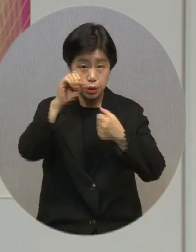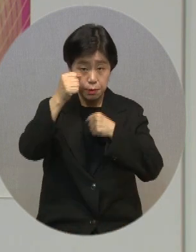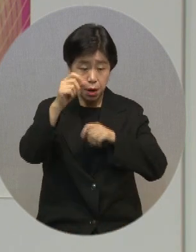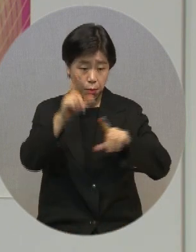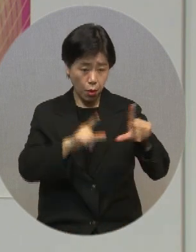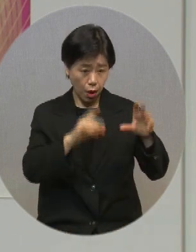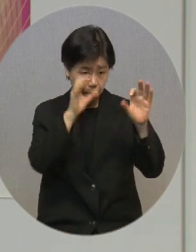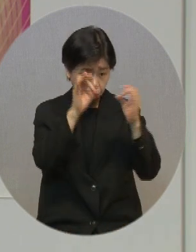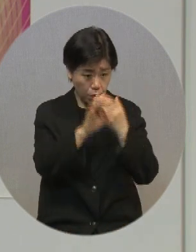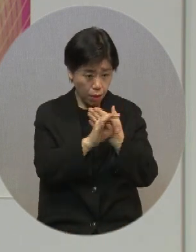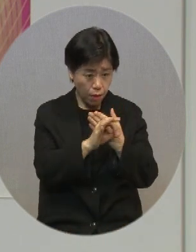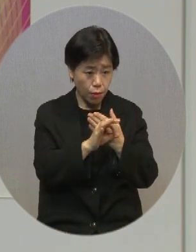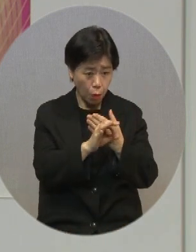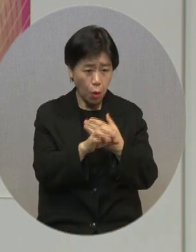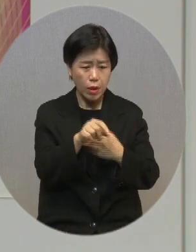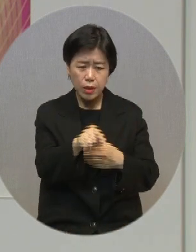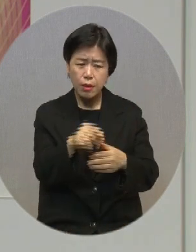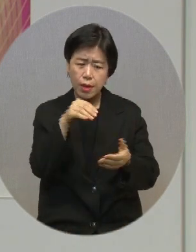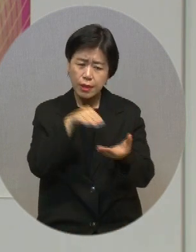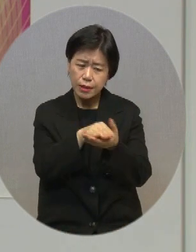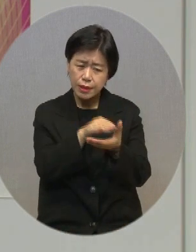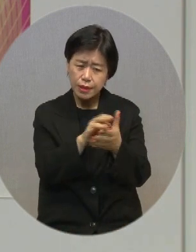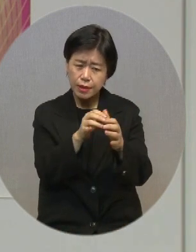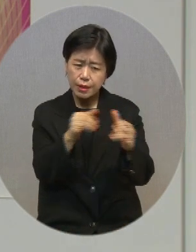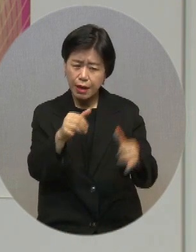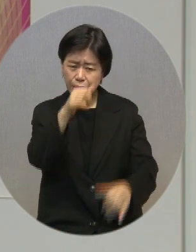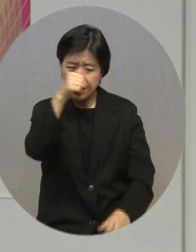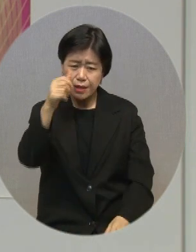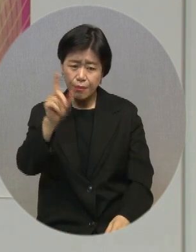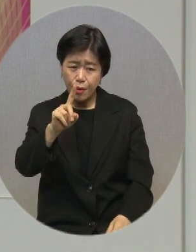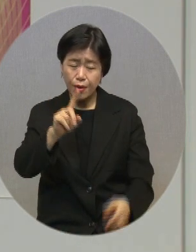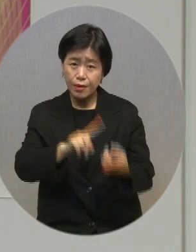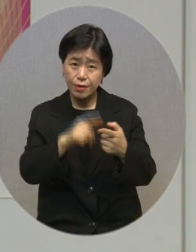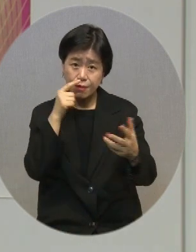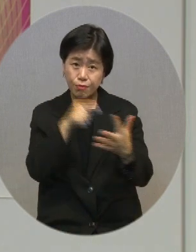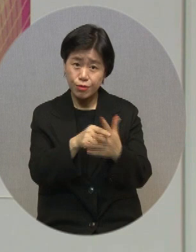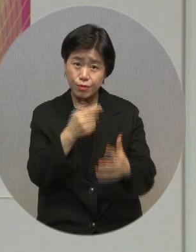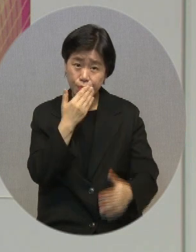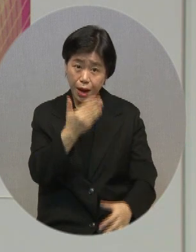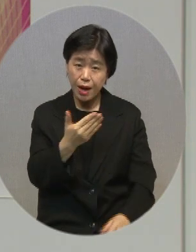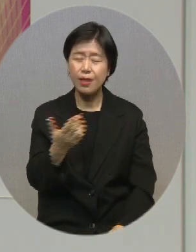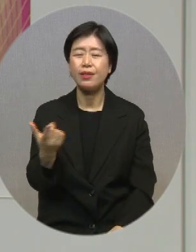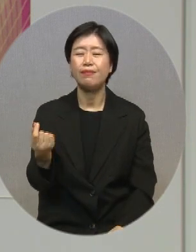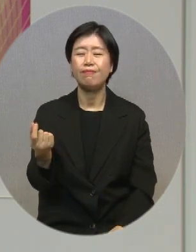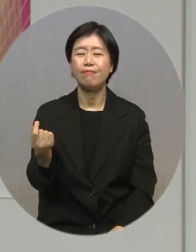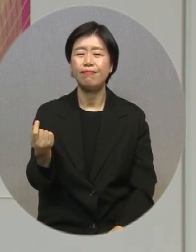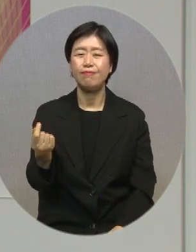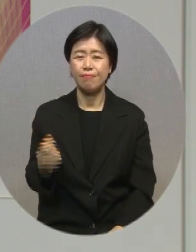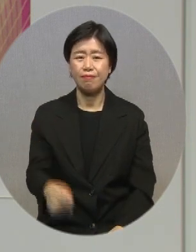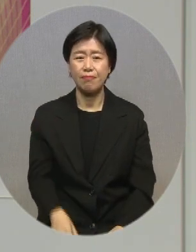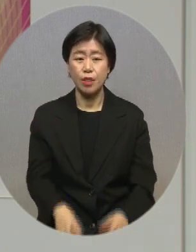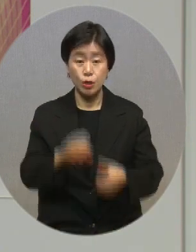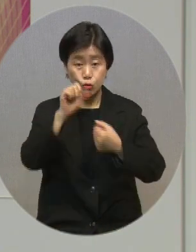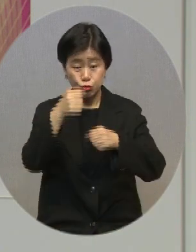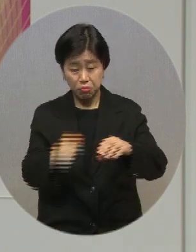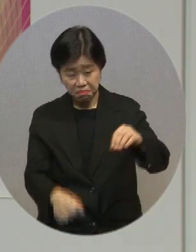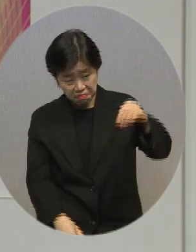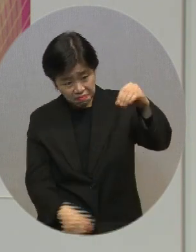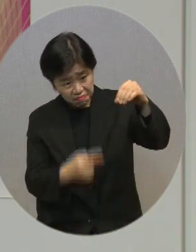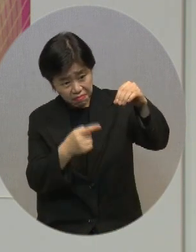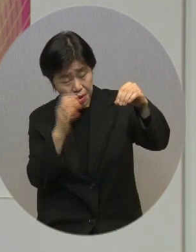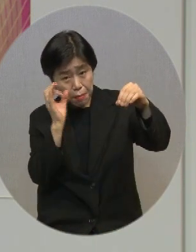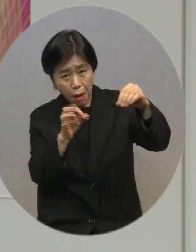사람들의 인생도 보셨을 것 같습니다. 예, 그렇죠. 네. 사람은 좀 까다롭다. 그러니까요.